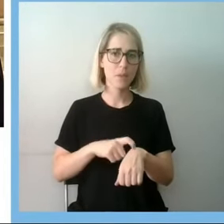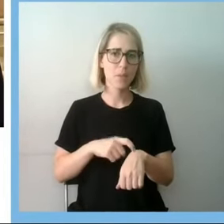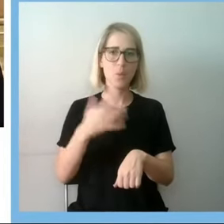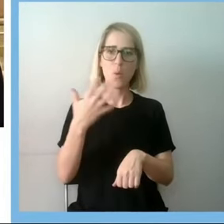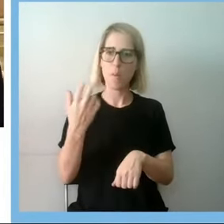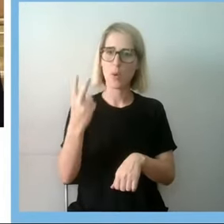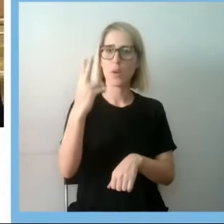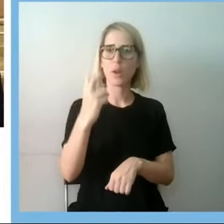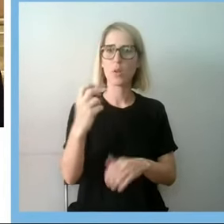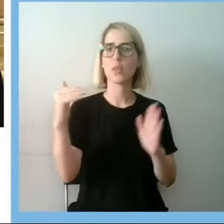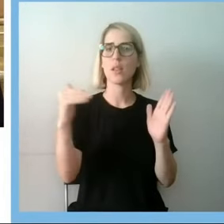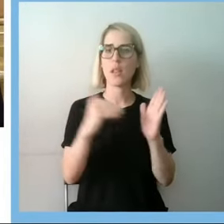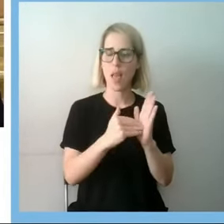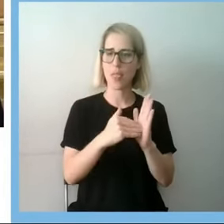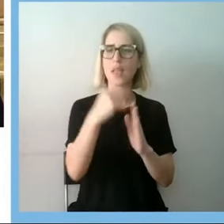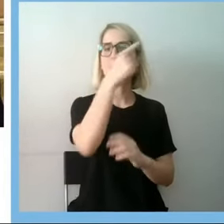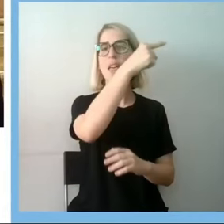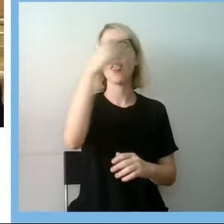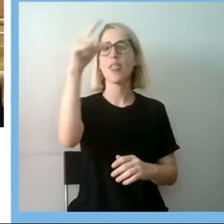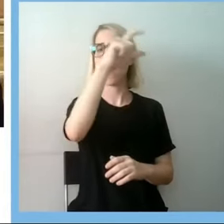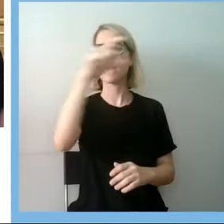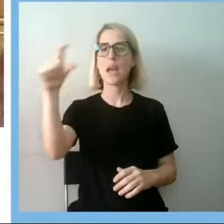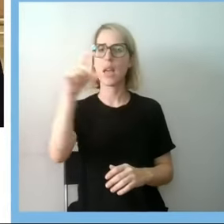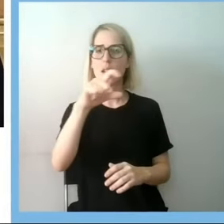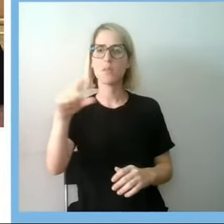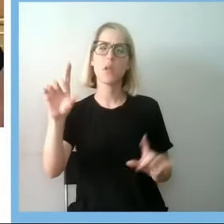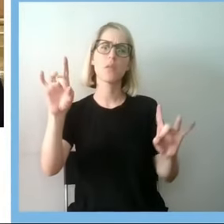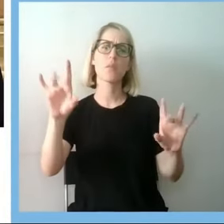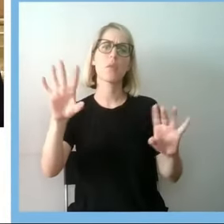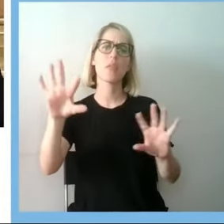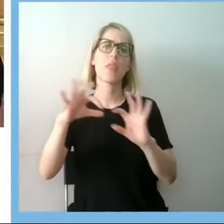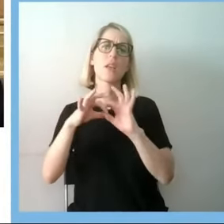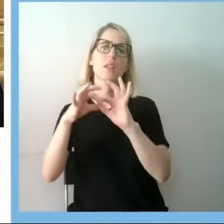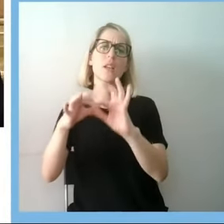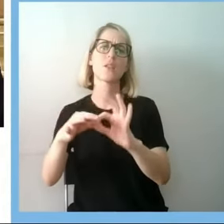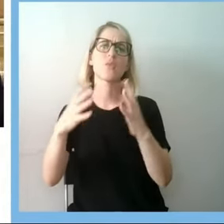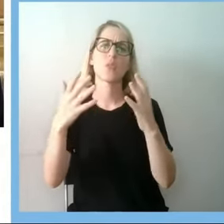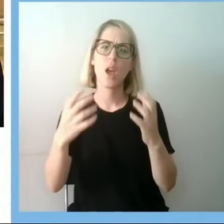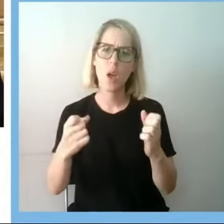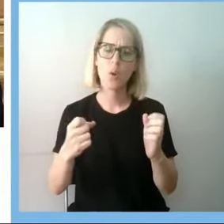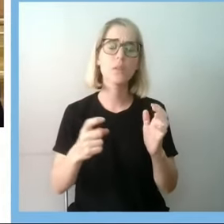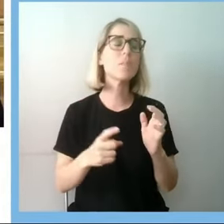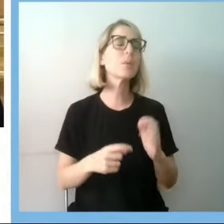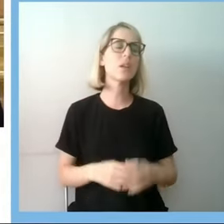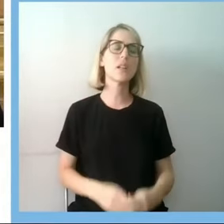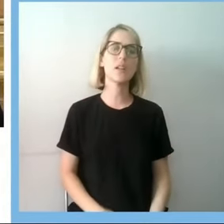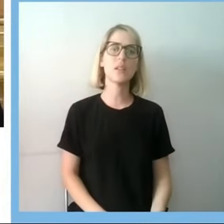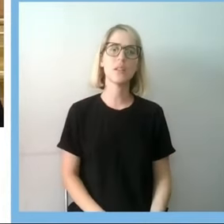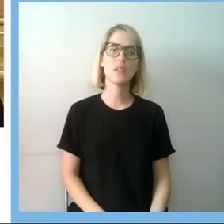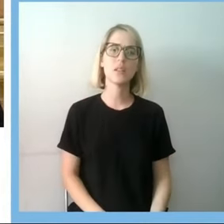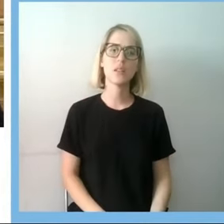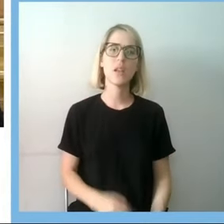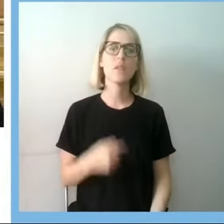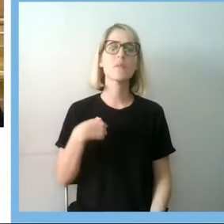20.000 διαμερίσματα δεν τρέχει τίποτα. Θα συνεχίσουν να λειτουργούν με τους όρους που λειτουργούσαν.